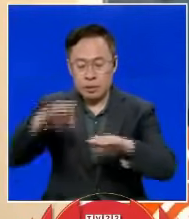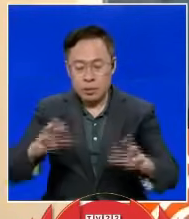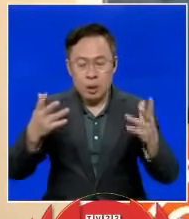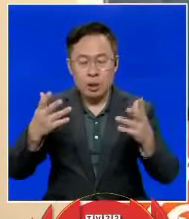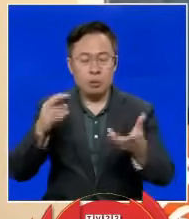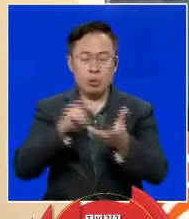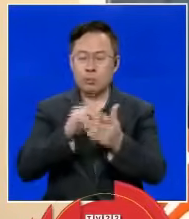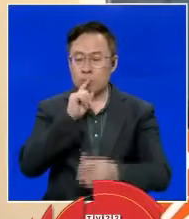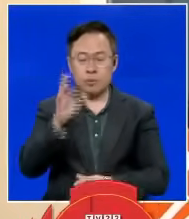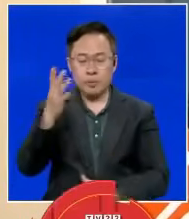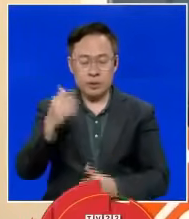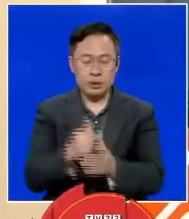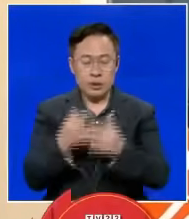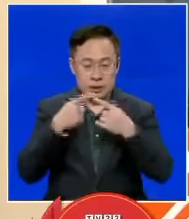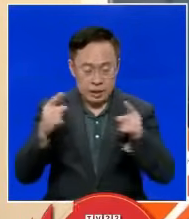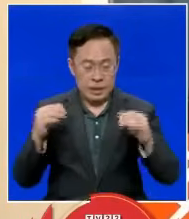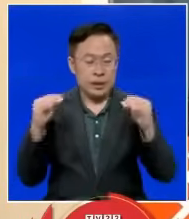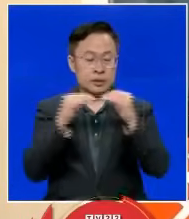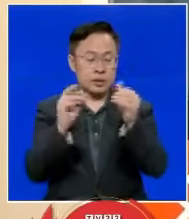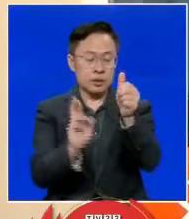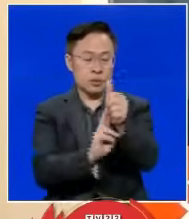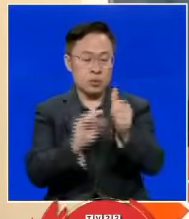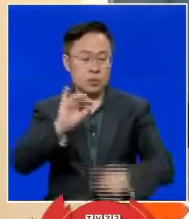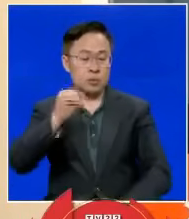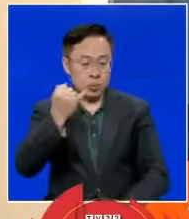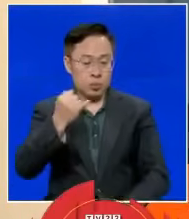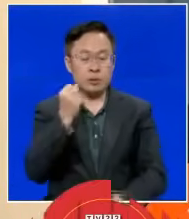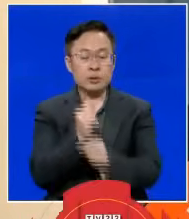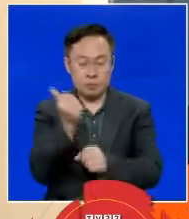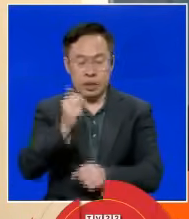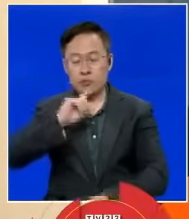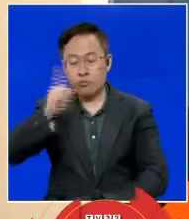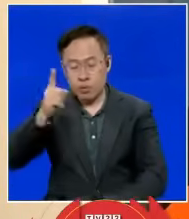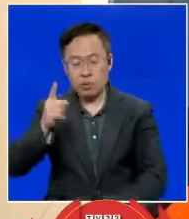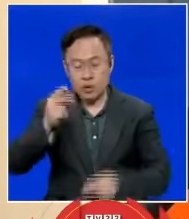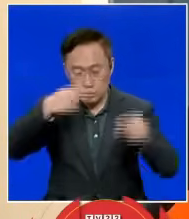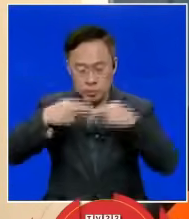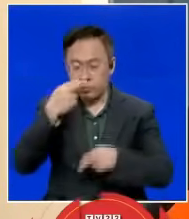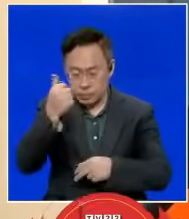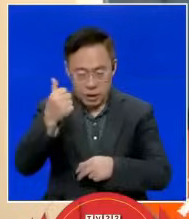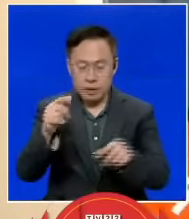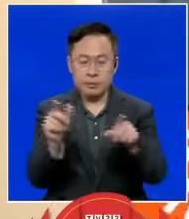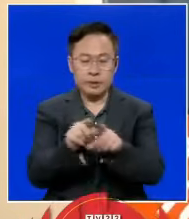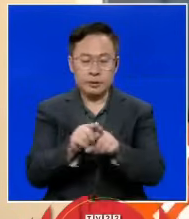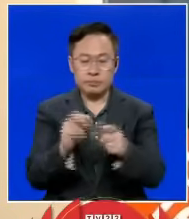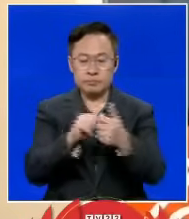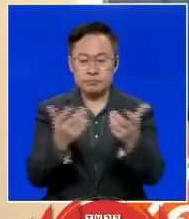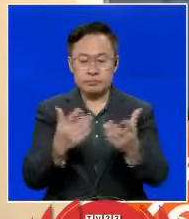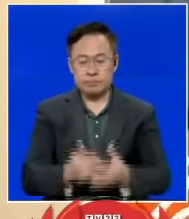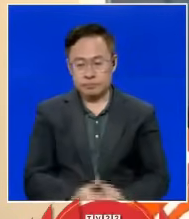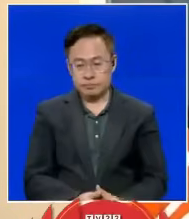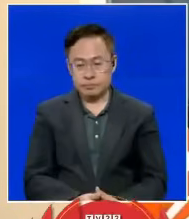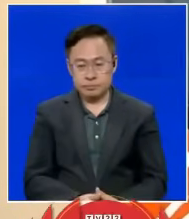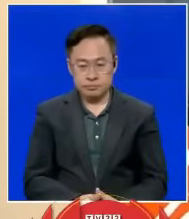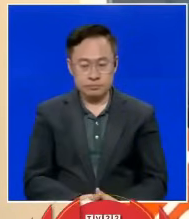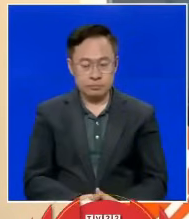สิทธิ์ที่เขาจะใช้สิทธิ์ตามกฎหมายแต่เราก็ต้องพิจารณาในพฤติกรรมหลายเรื่องค่ะ ท่านนายกท่านบ